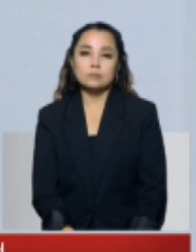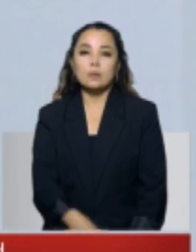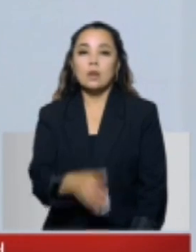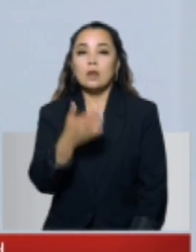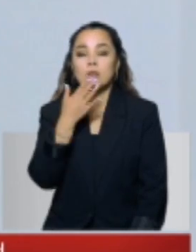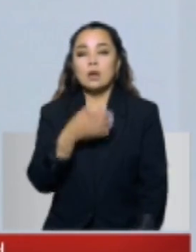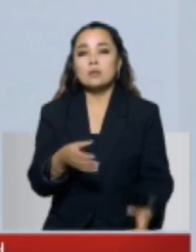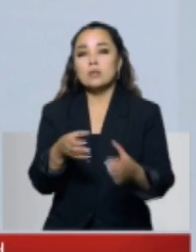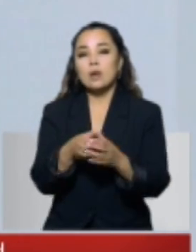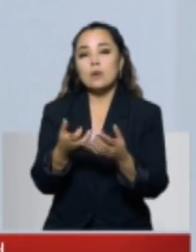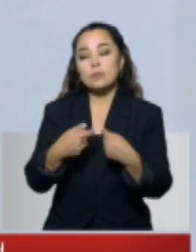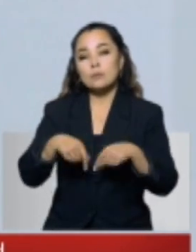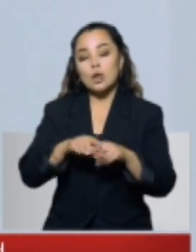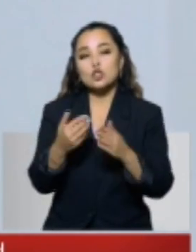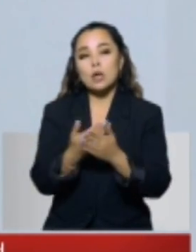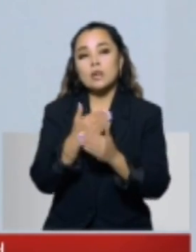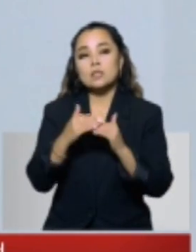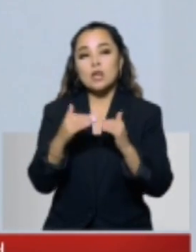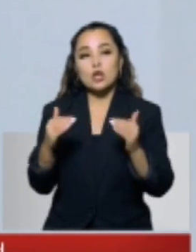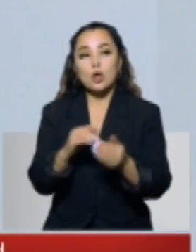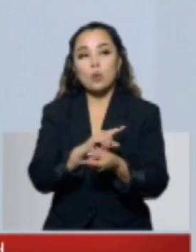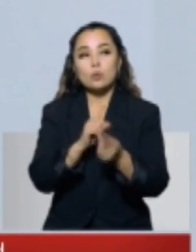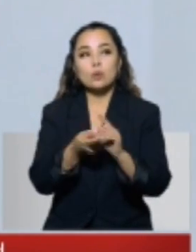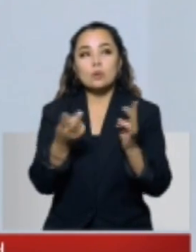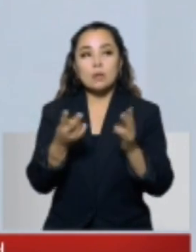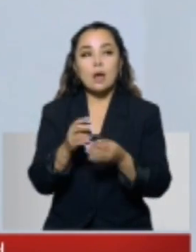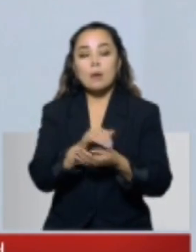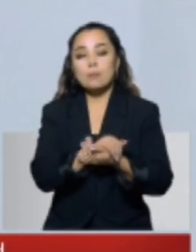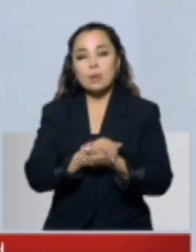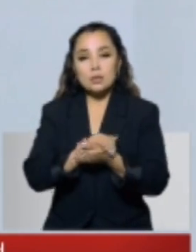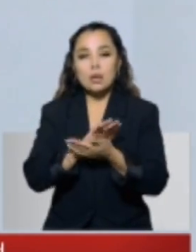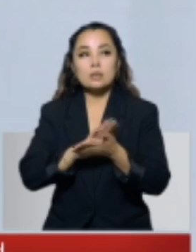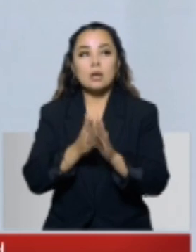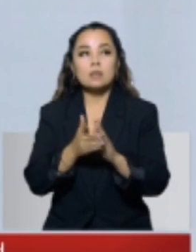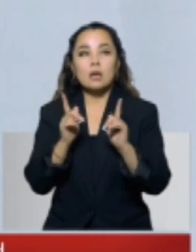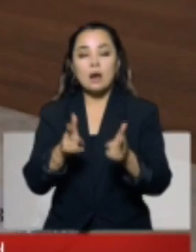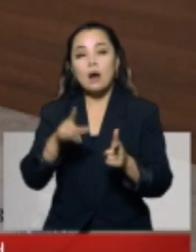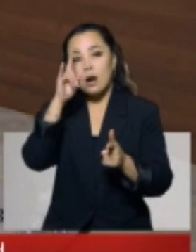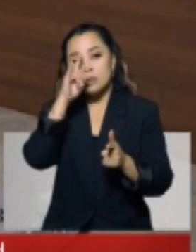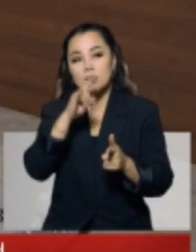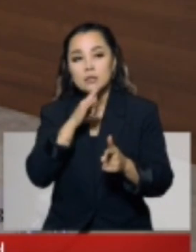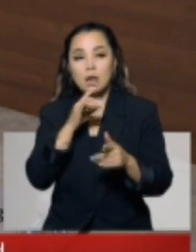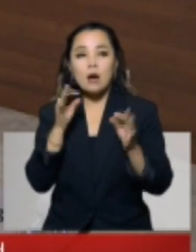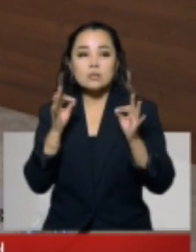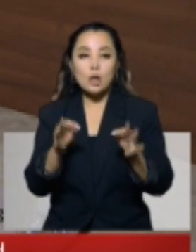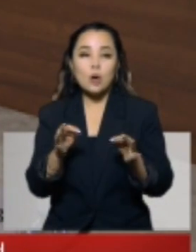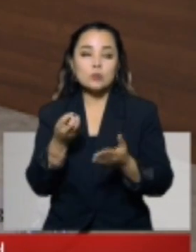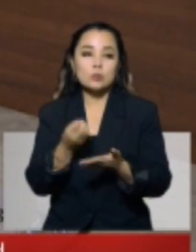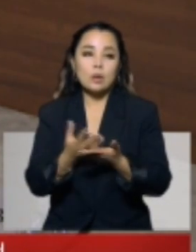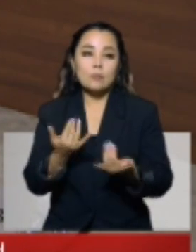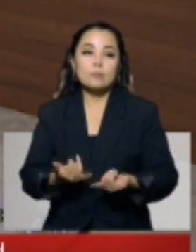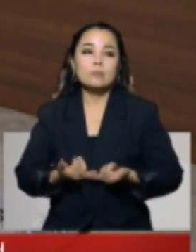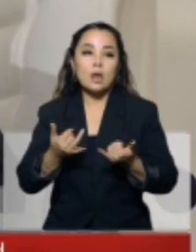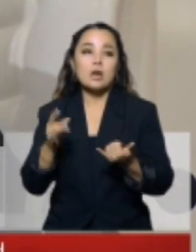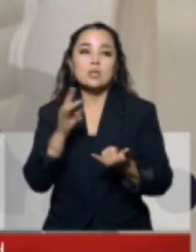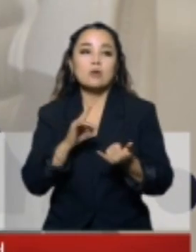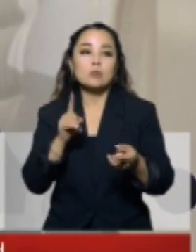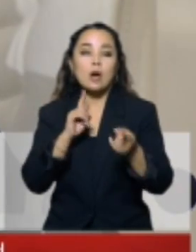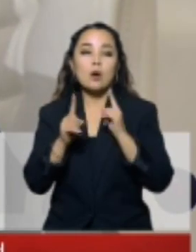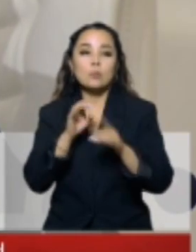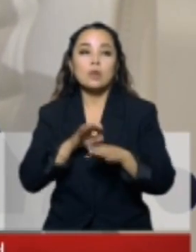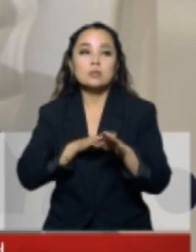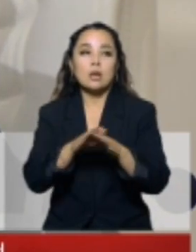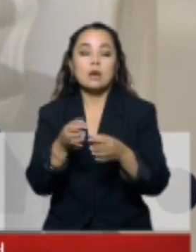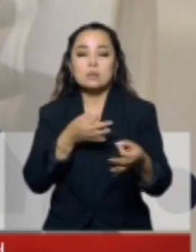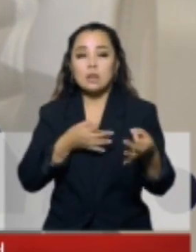Этносаралық үйлесімнің жаңа деңгейіне өту керек. Бұл туралы бірлік пен келісім әділеті Қазақстанның басты құндылықтары атты республикалық конференцияда